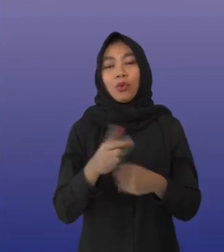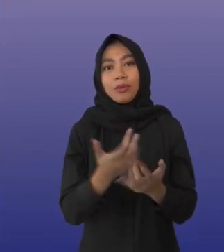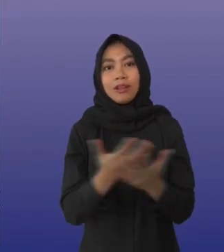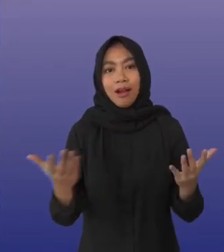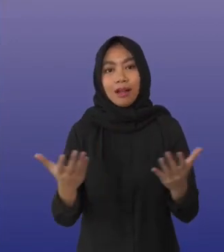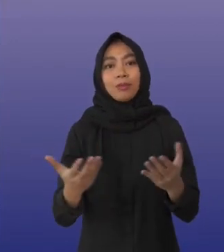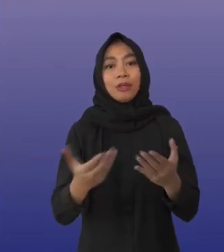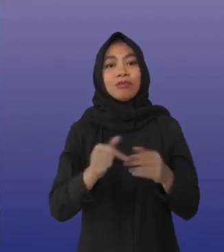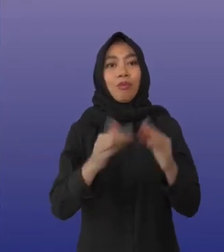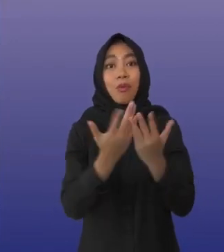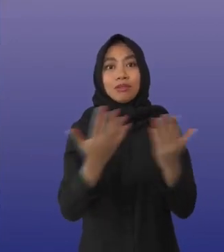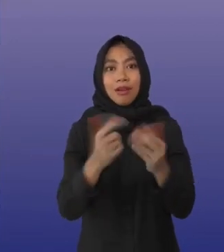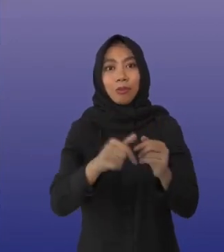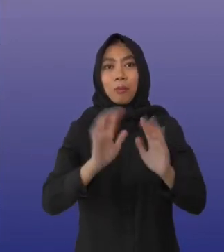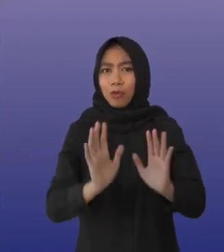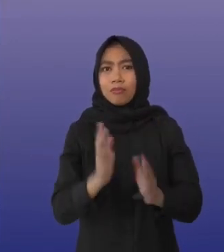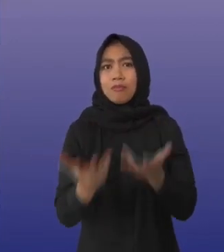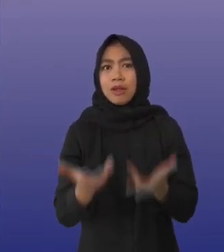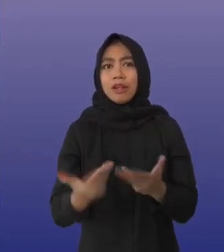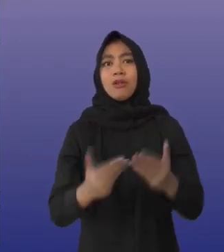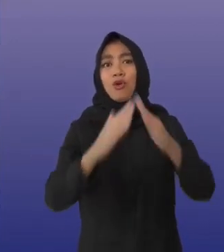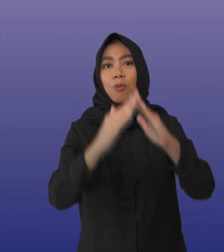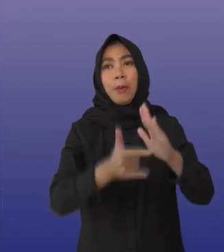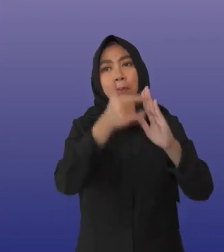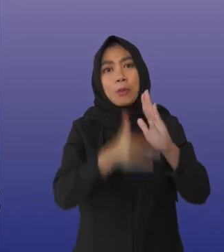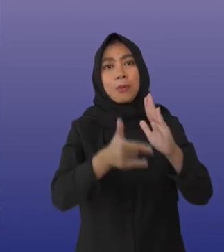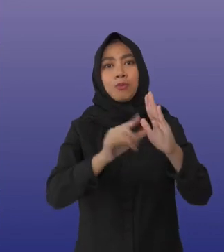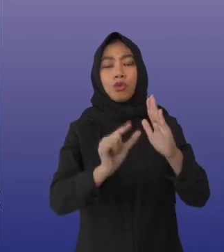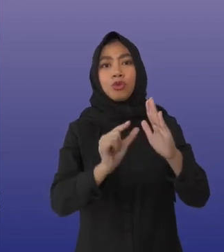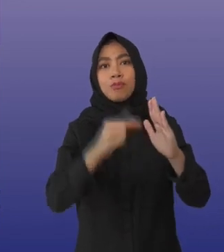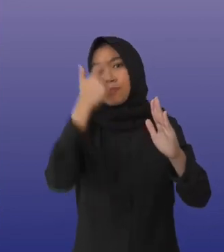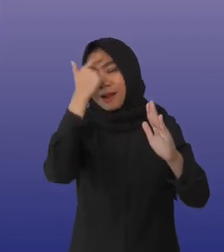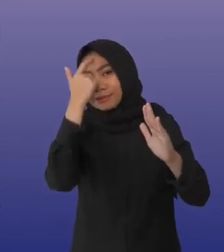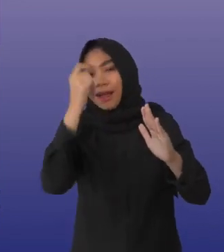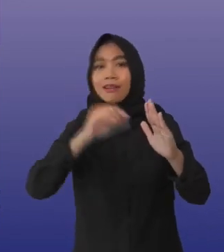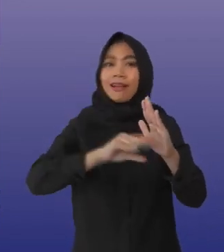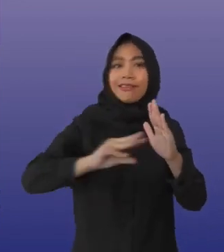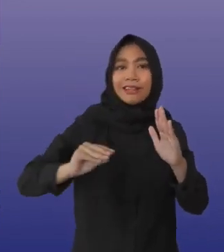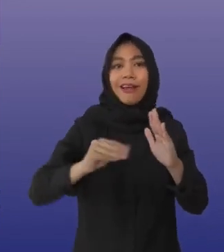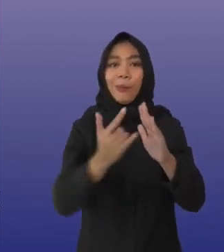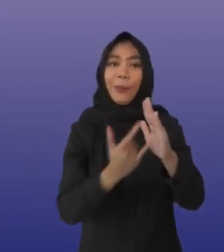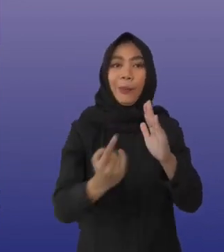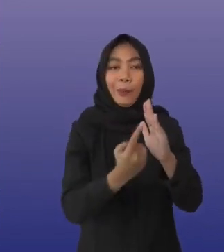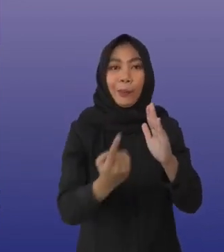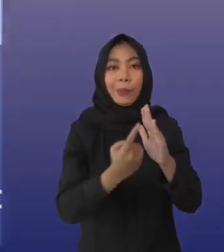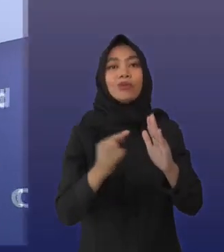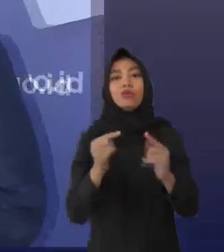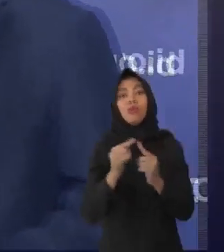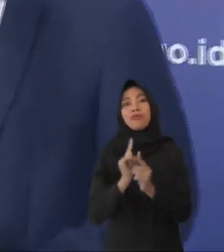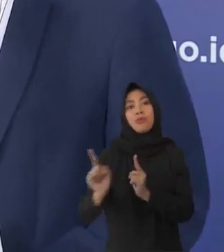from home, kemudian school from home, sampai hal-hal yang berkaitan dengan social distancing dan